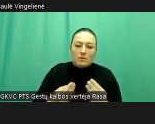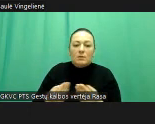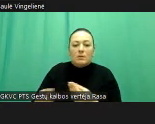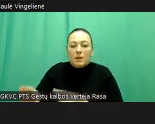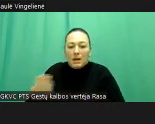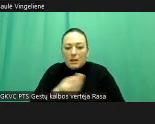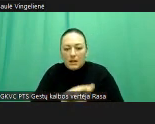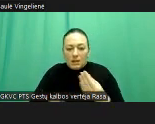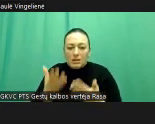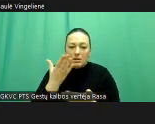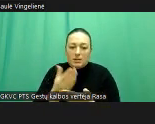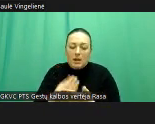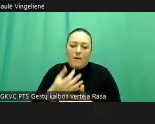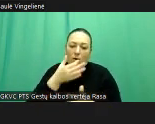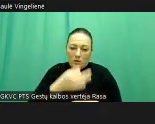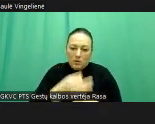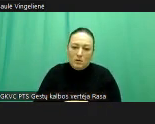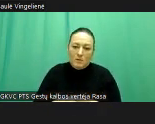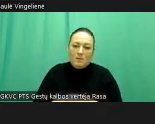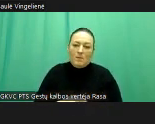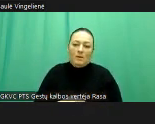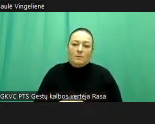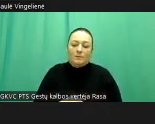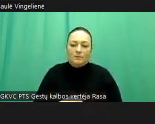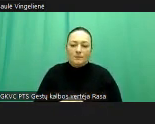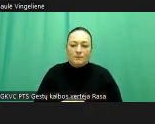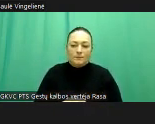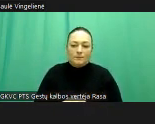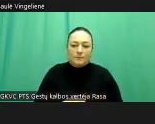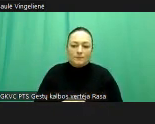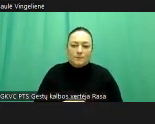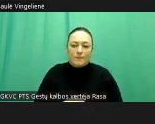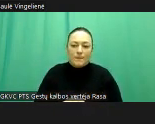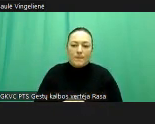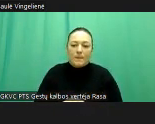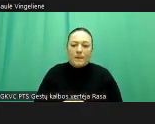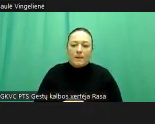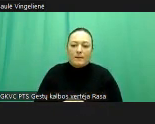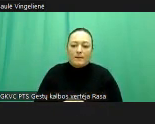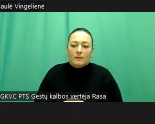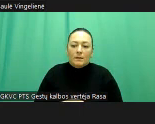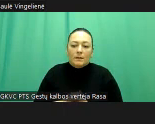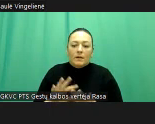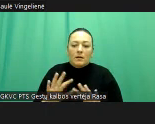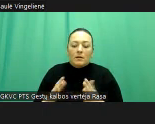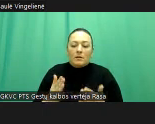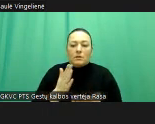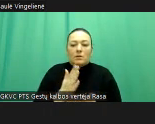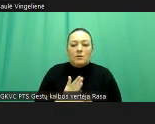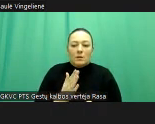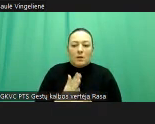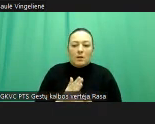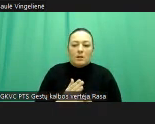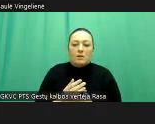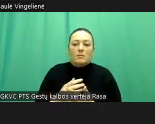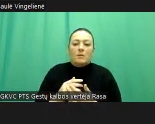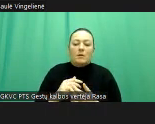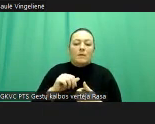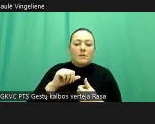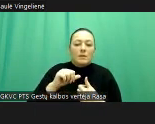ištekliais ir savo atsakomybėmis. Ir tai yra kažkas, ką mes nuolatos